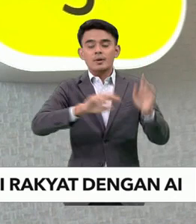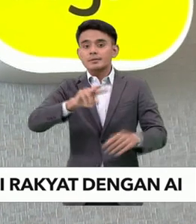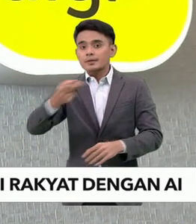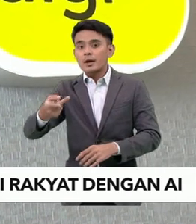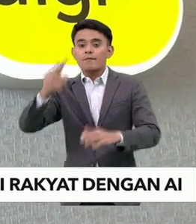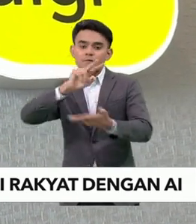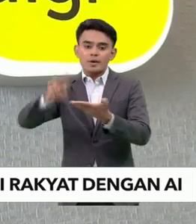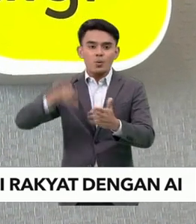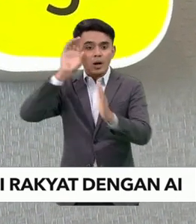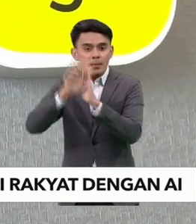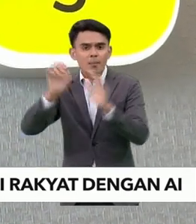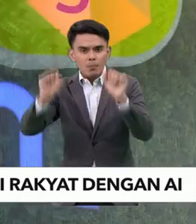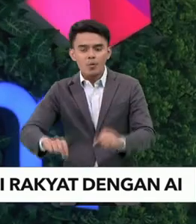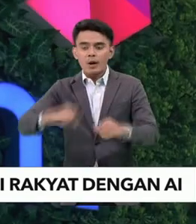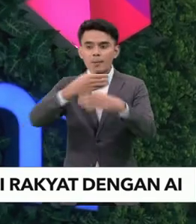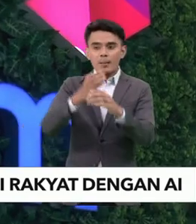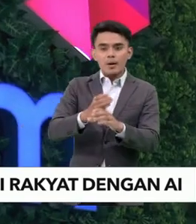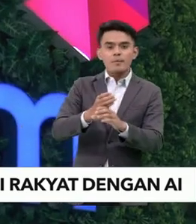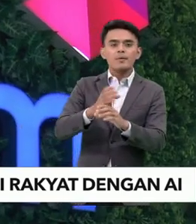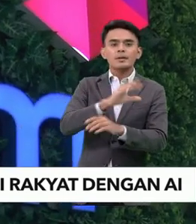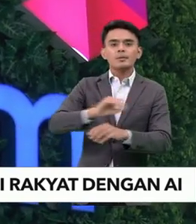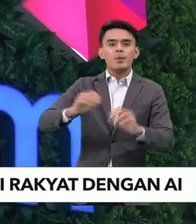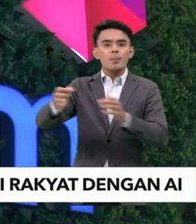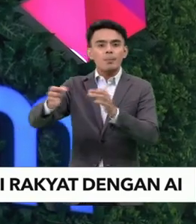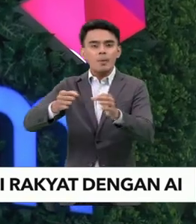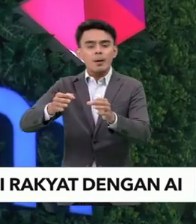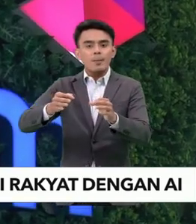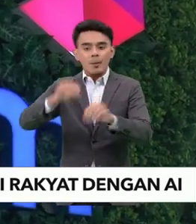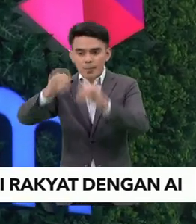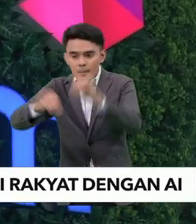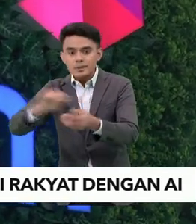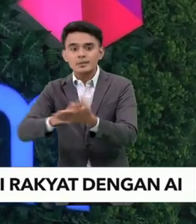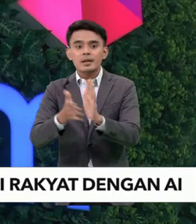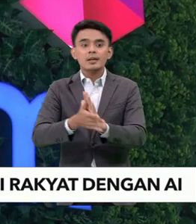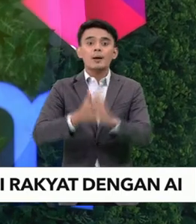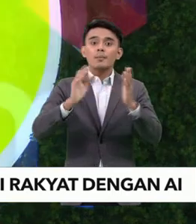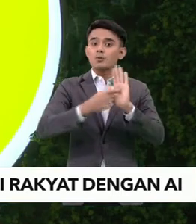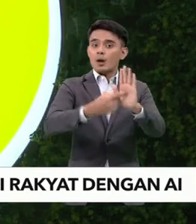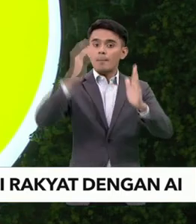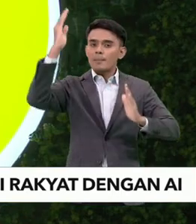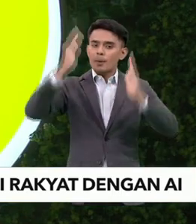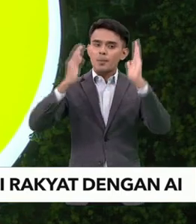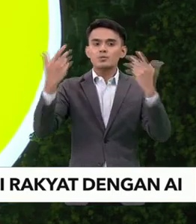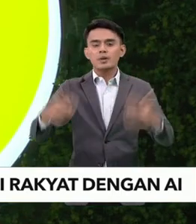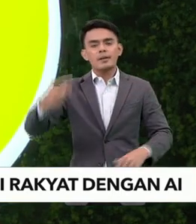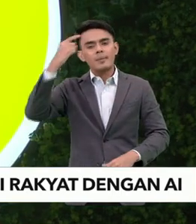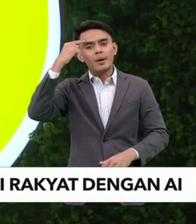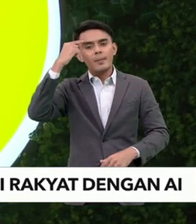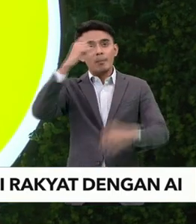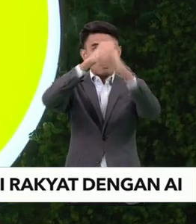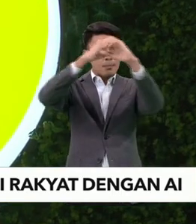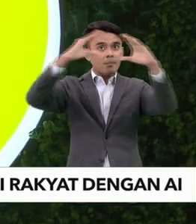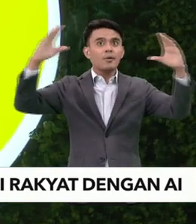image atau video, ia dapat mencipta visual dan mengolahnya jadi adegan-adegan filem yang menggambarkan Malaysia seperti mana yang dibayangkan dan